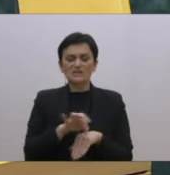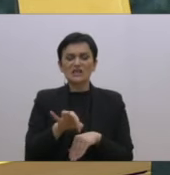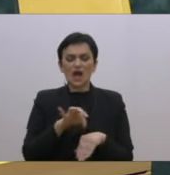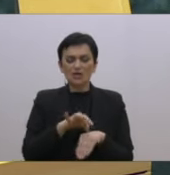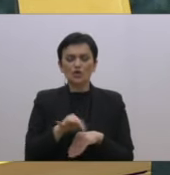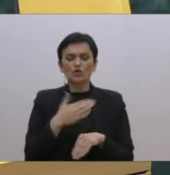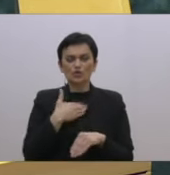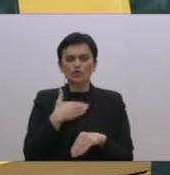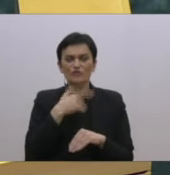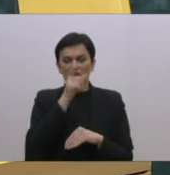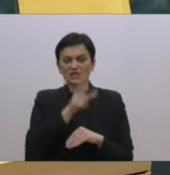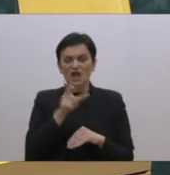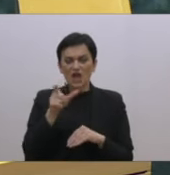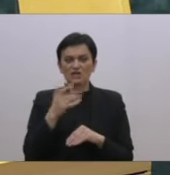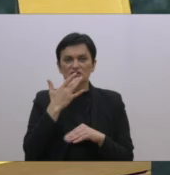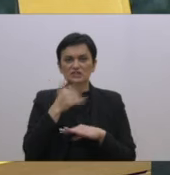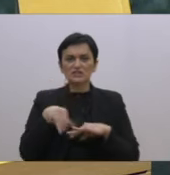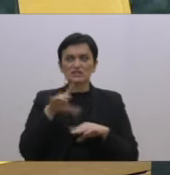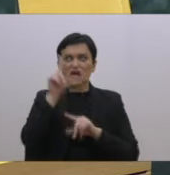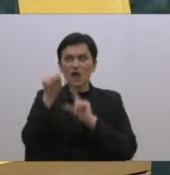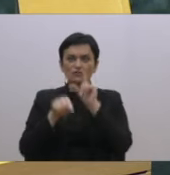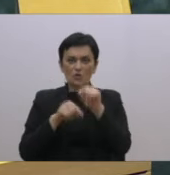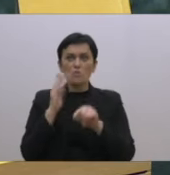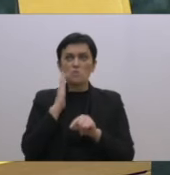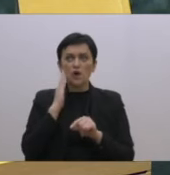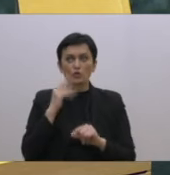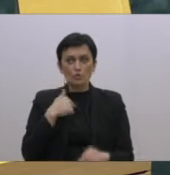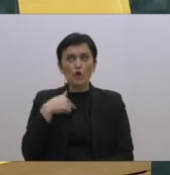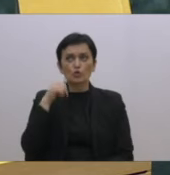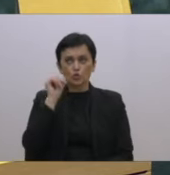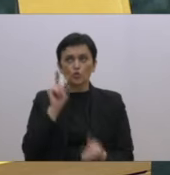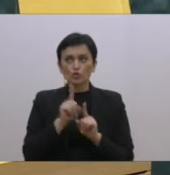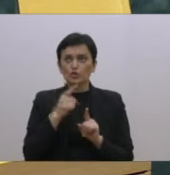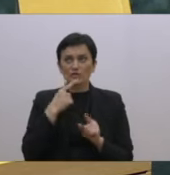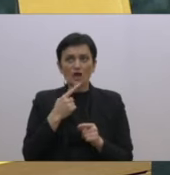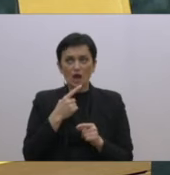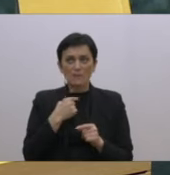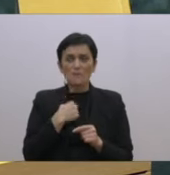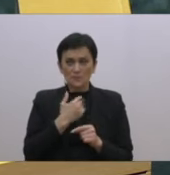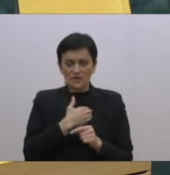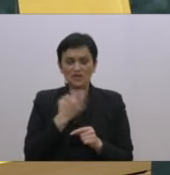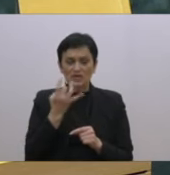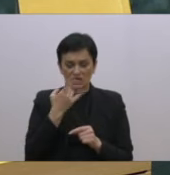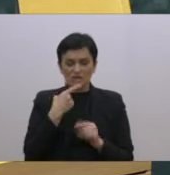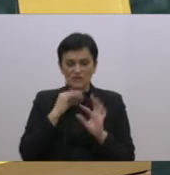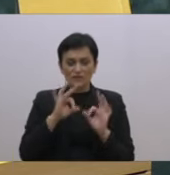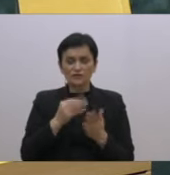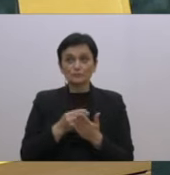ჩვენი ადამიანების გასვლა საზღვარგარეთ და მართლაც მე იმ დღეს გუშინაც თქვი და არ მინდა რომ აუცილებლად კიდევ გითხრათ